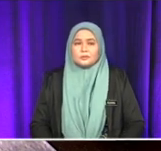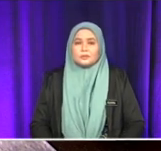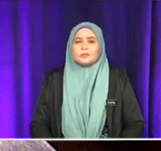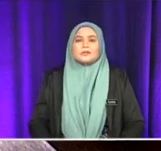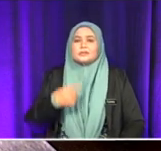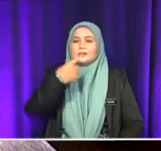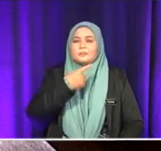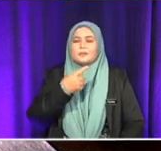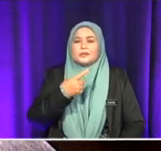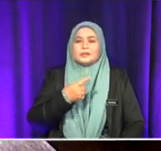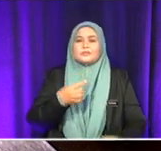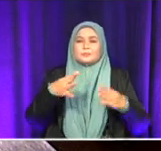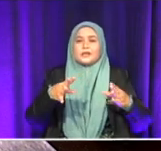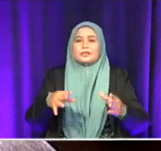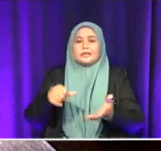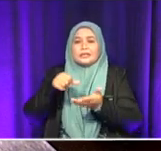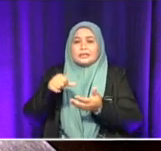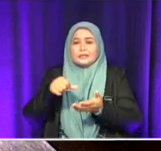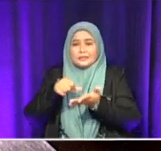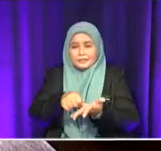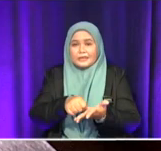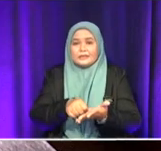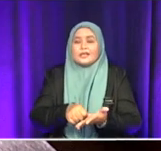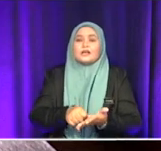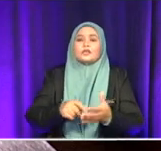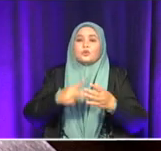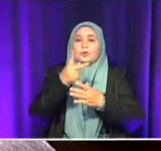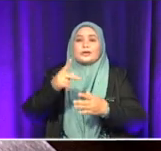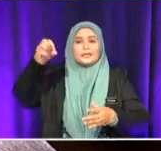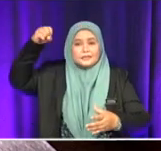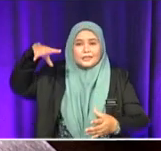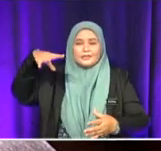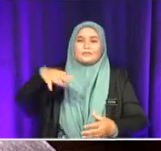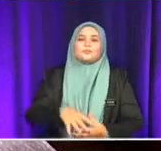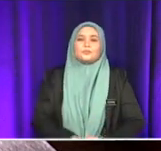siapa yang paling pantas tekan dan dia akan mengeluarkan cahaya sebenarnya